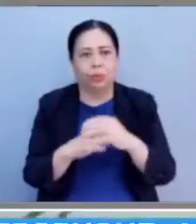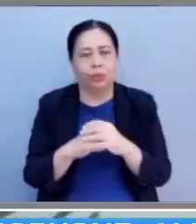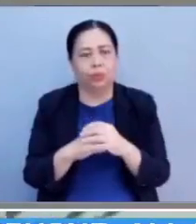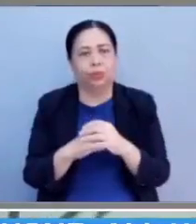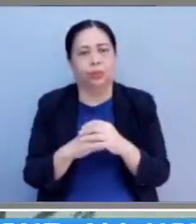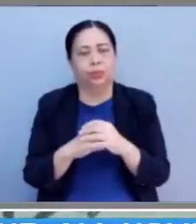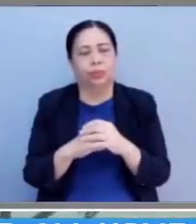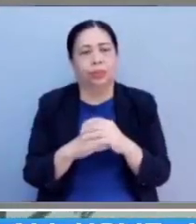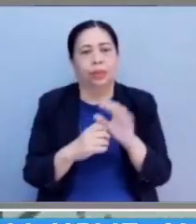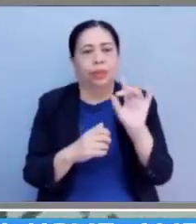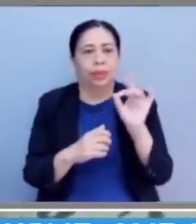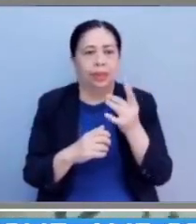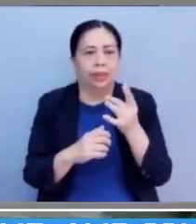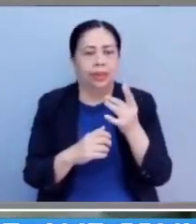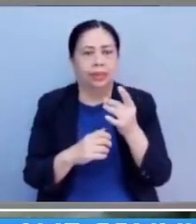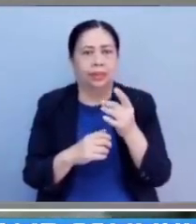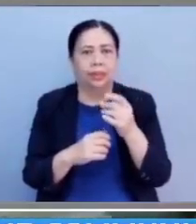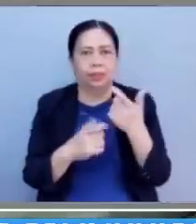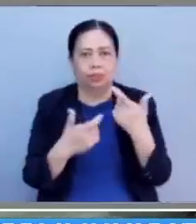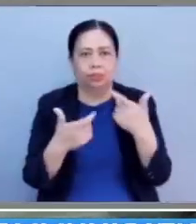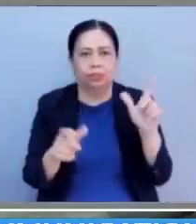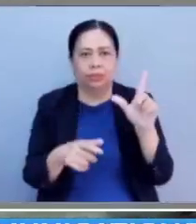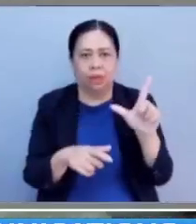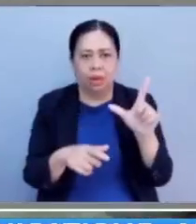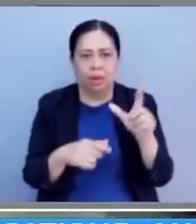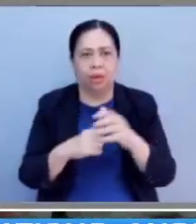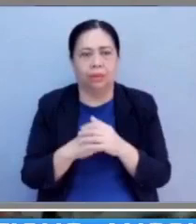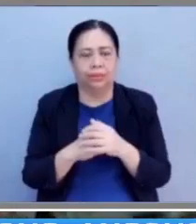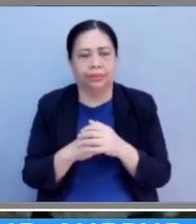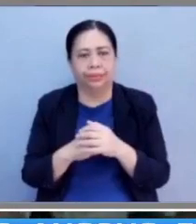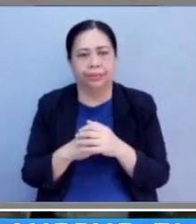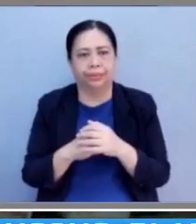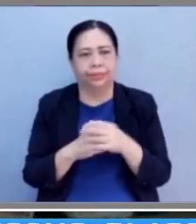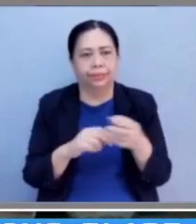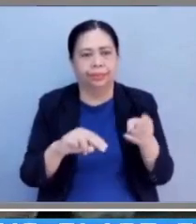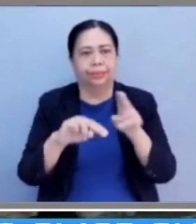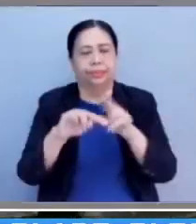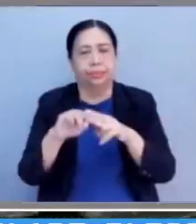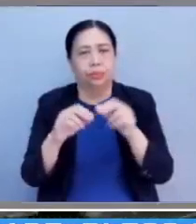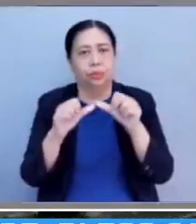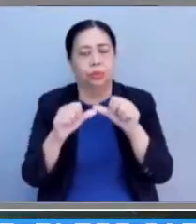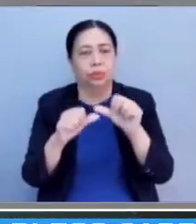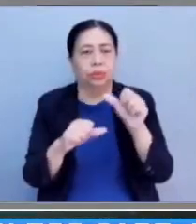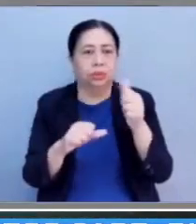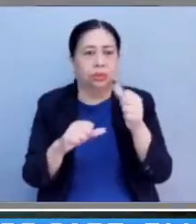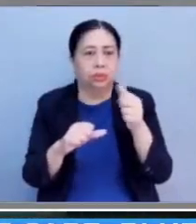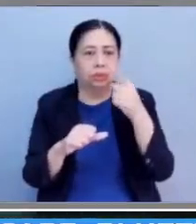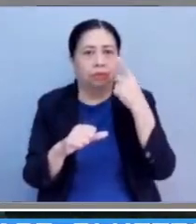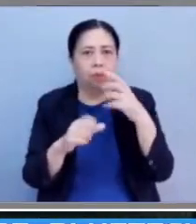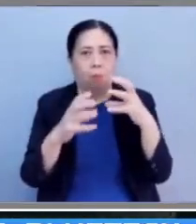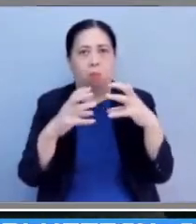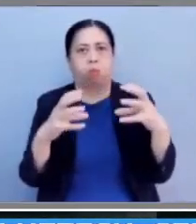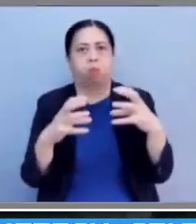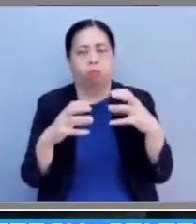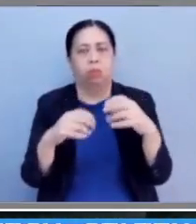8 pesos ang kada pirasong large na itlog. Tataas pa yan hanggang 10 pesos para sa jumbo size.